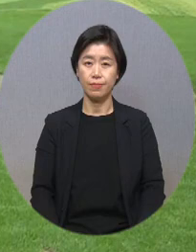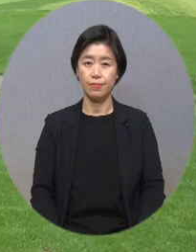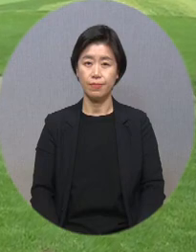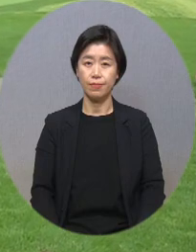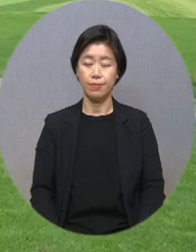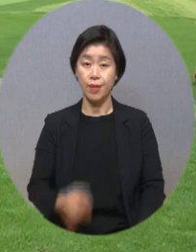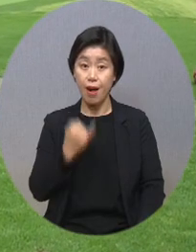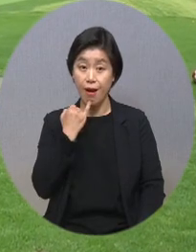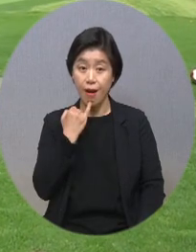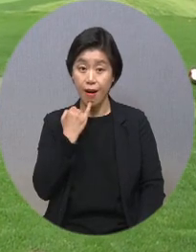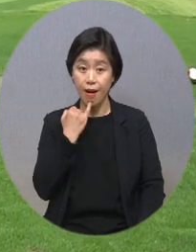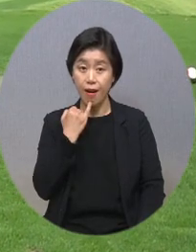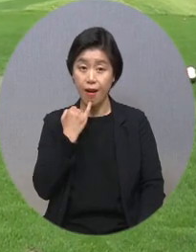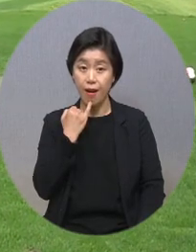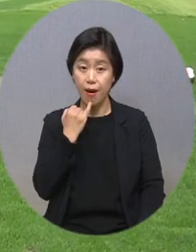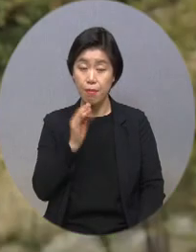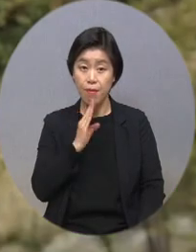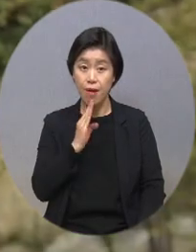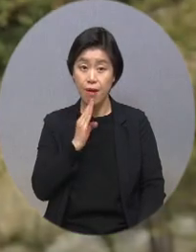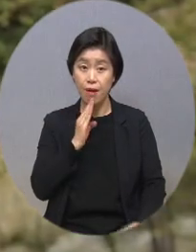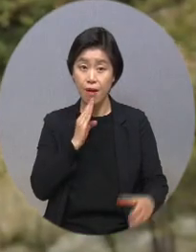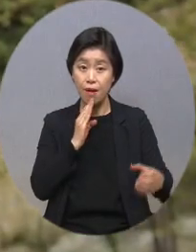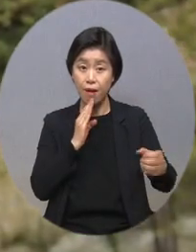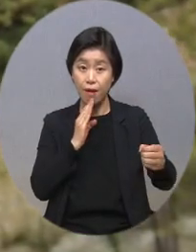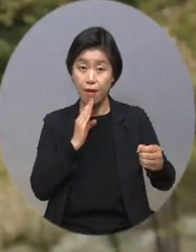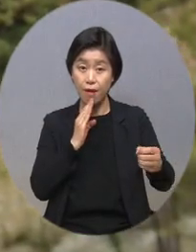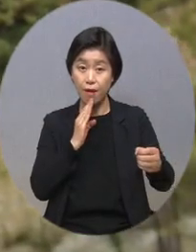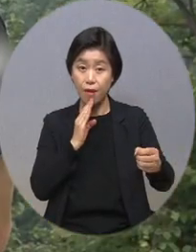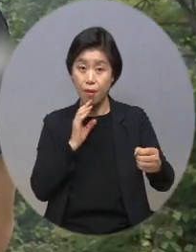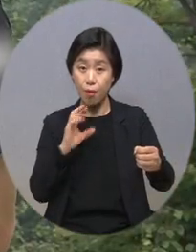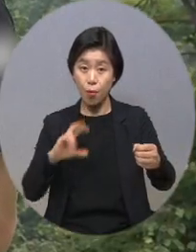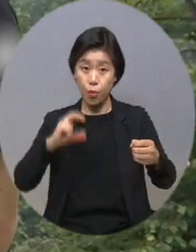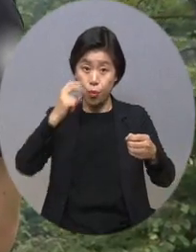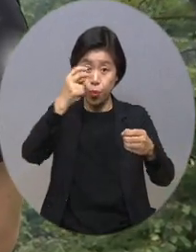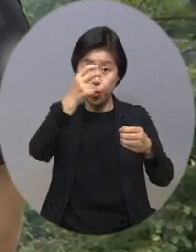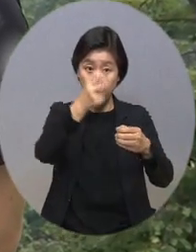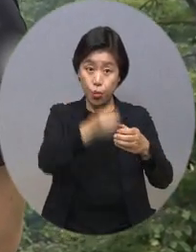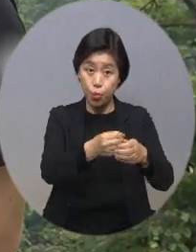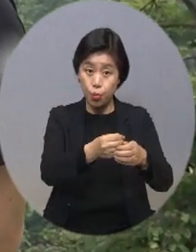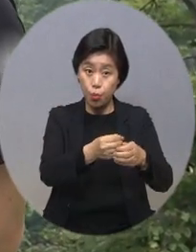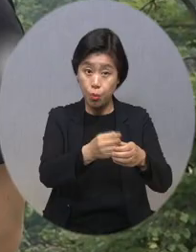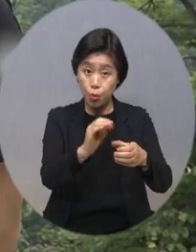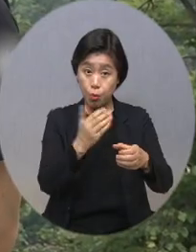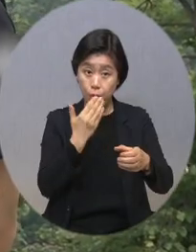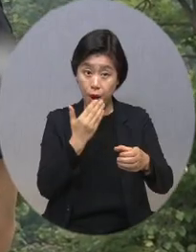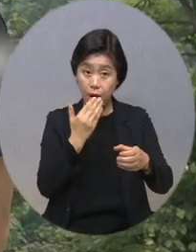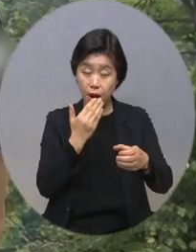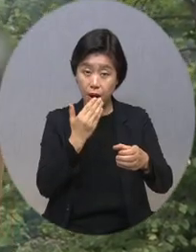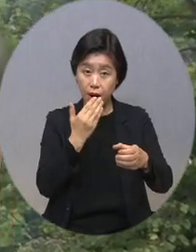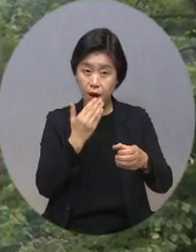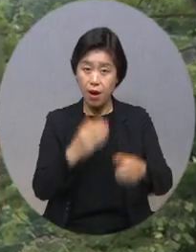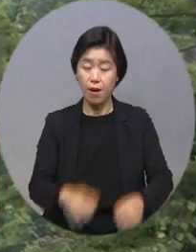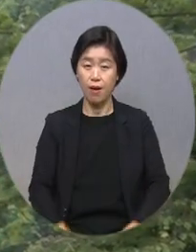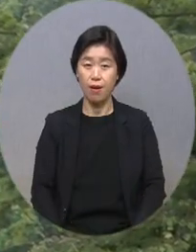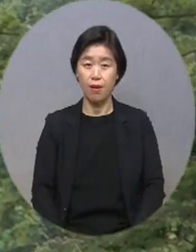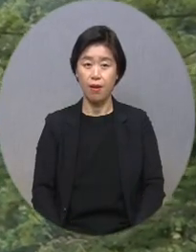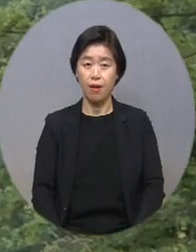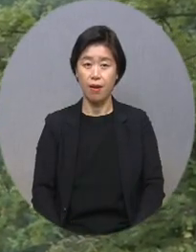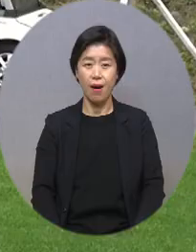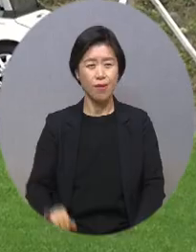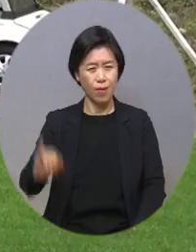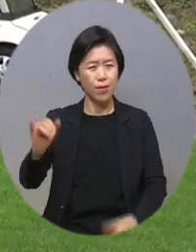좋죠? 좋죠? 홀인원이죠? 대박, 진짜 잘 찼다. 어, 잘 친 것 같은데, 많이, 아, 언니랑 똑같이 갔는데 덜 왼쪽.